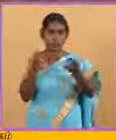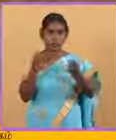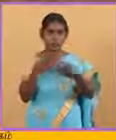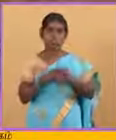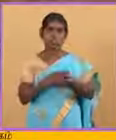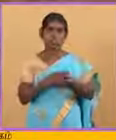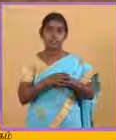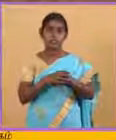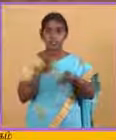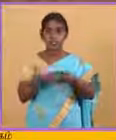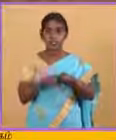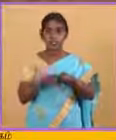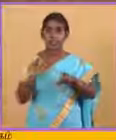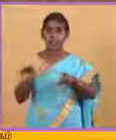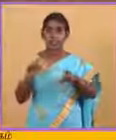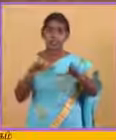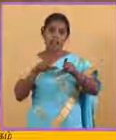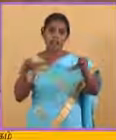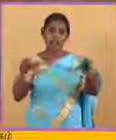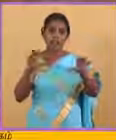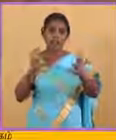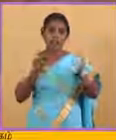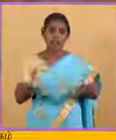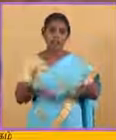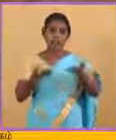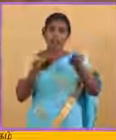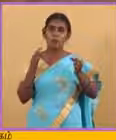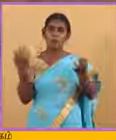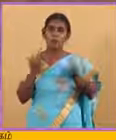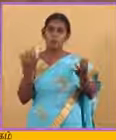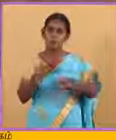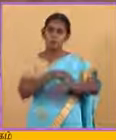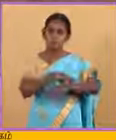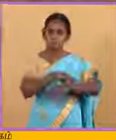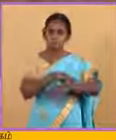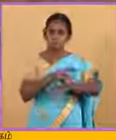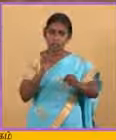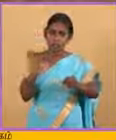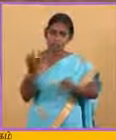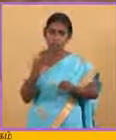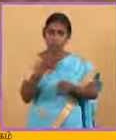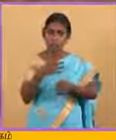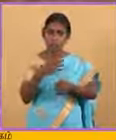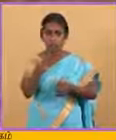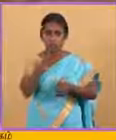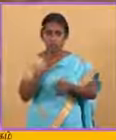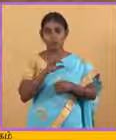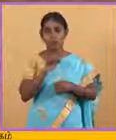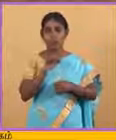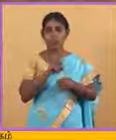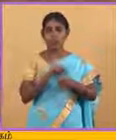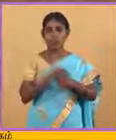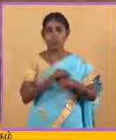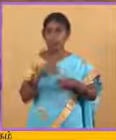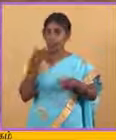இலக்கணங்கள் தோன்றினால்தான் அந்த மொழி வளர்ச்சி பெறும். புதிய புதிய இலக்கணங்கள் மட்டும் தோன்றினால் போதுமா மாணவ செல்வங்களே? அது மட்டும் முடியாது. இனியும் என்ன